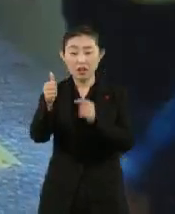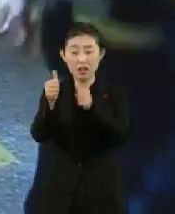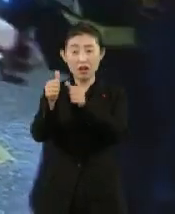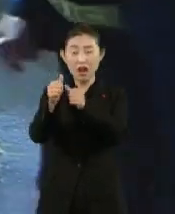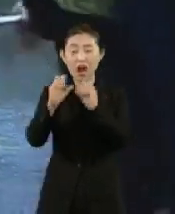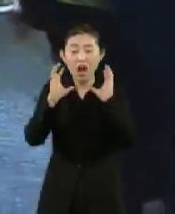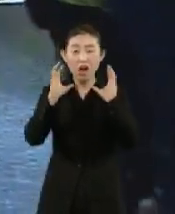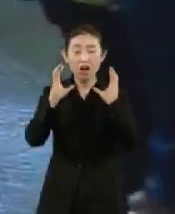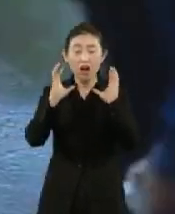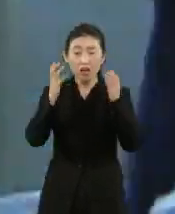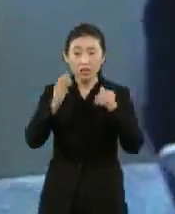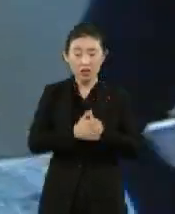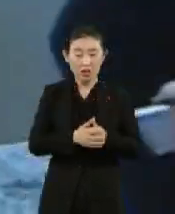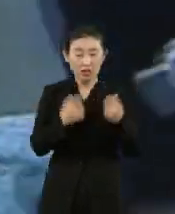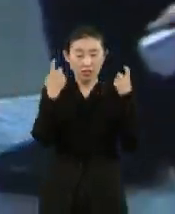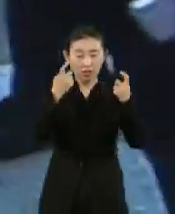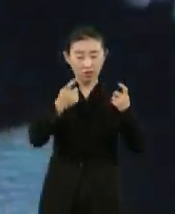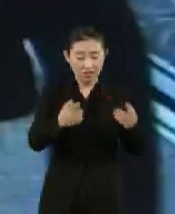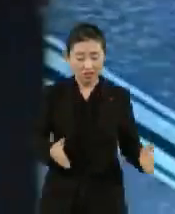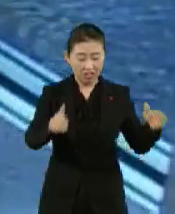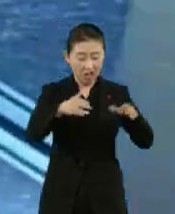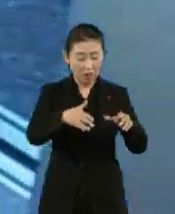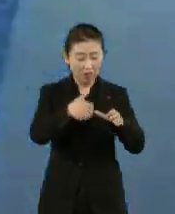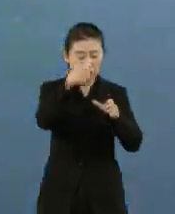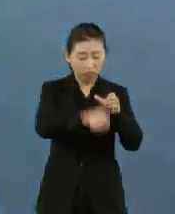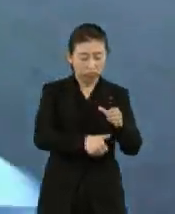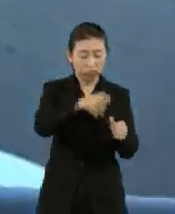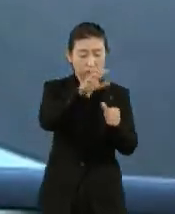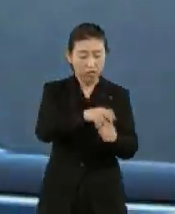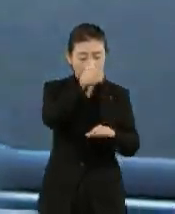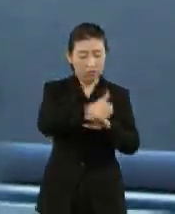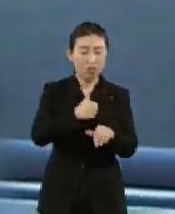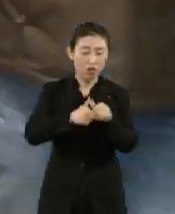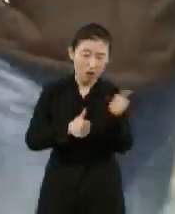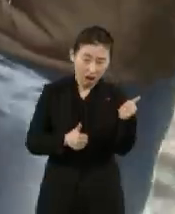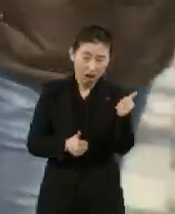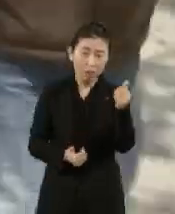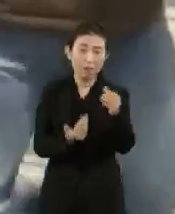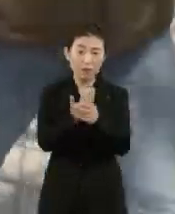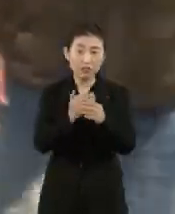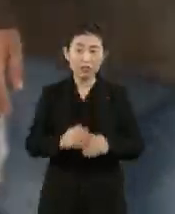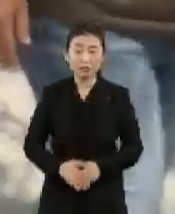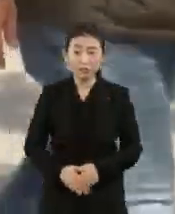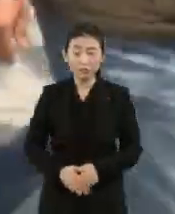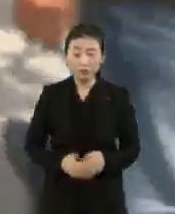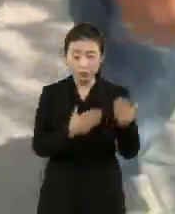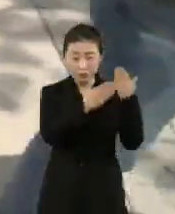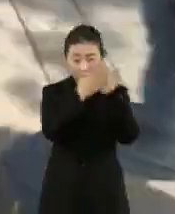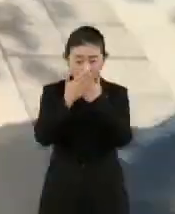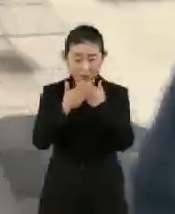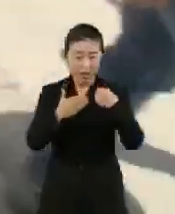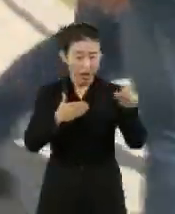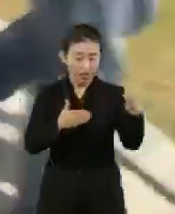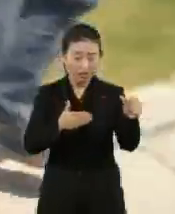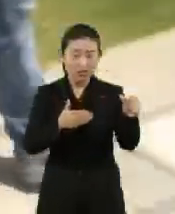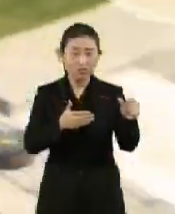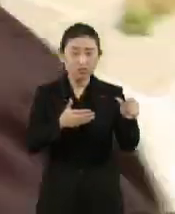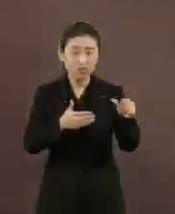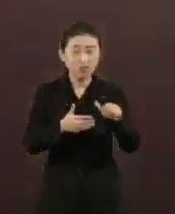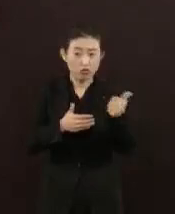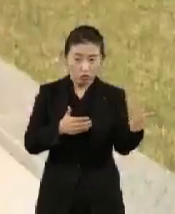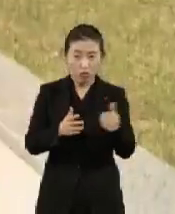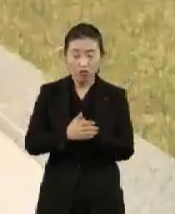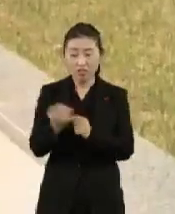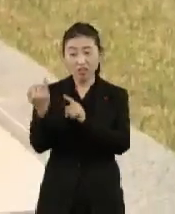어린이가 여행용 가방에 7시간 동안 갇혀 있다가 숨지는 충격적인 학대 사건. 동거남의 아들을 숨지게 한 41살